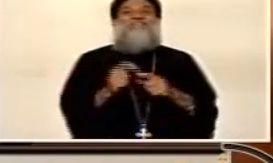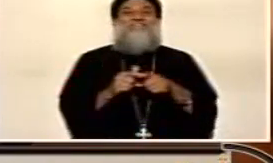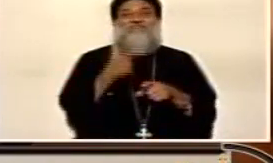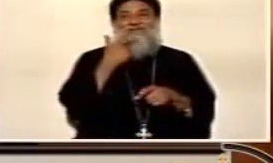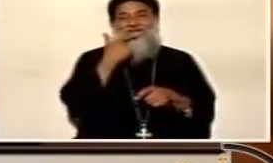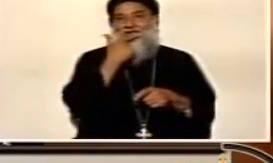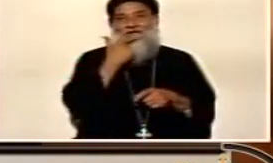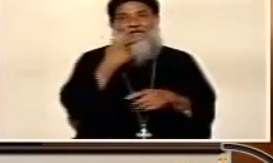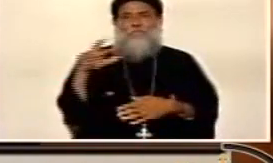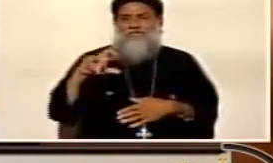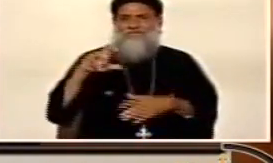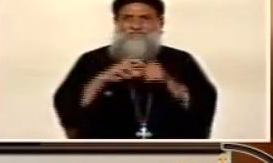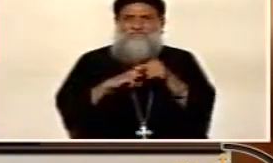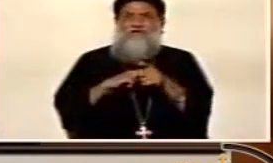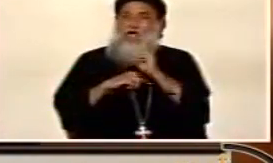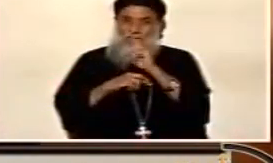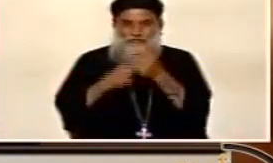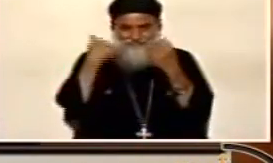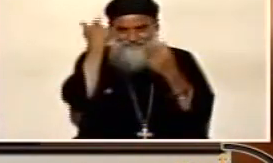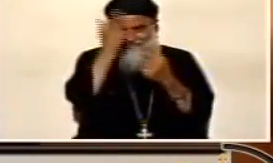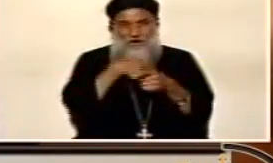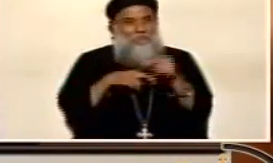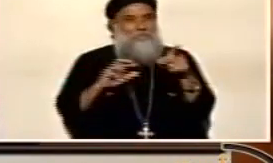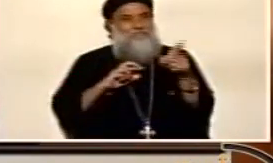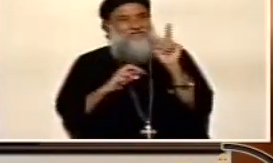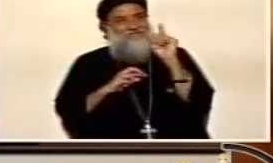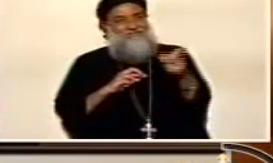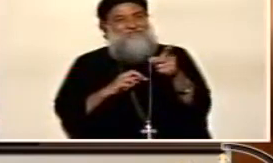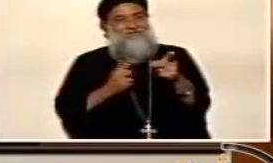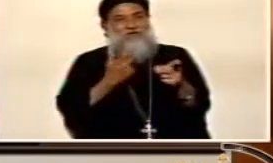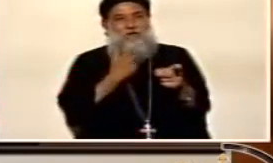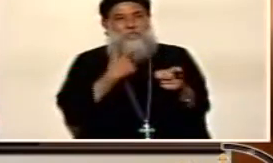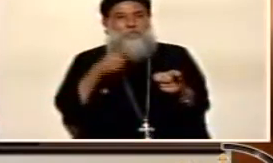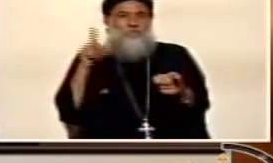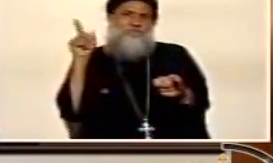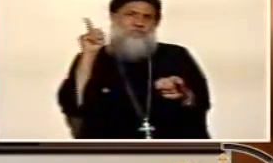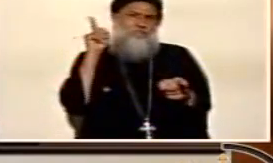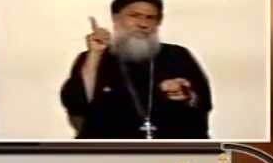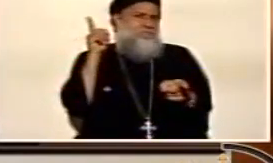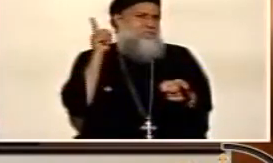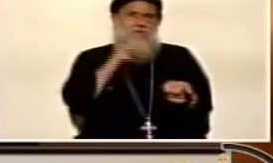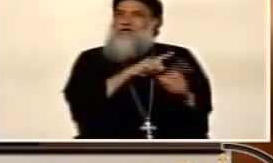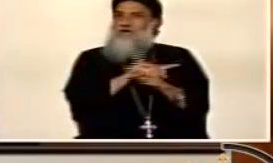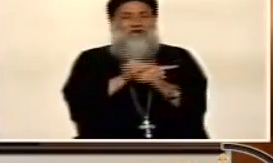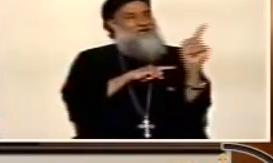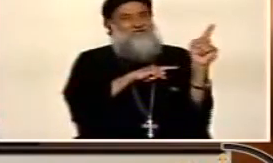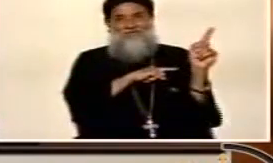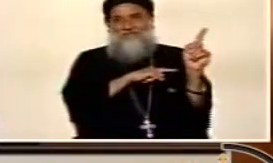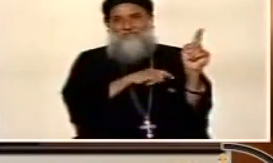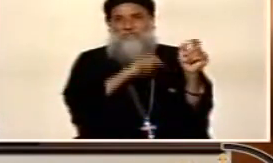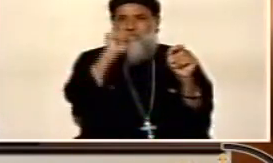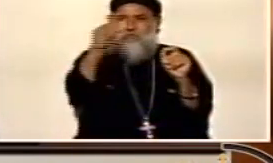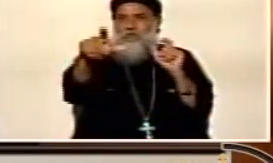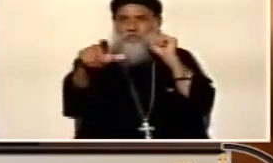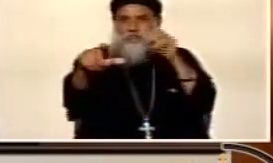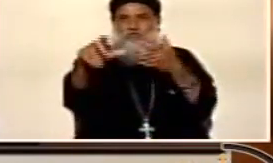إنه دين من الله يحب ولا يكره، يعطي ولا